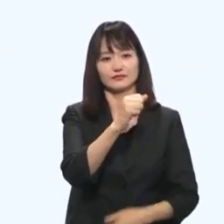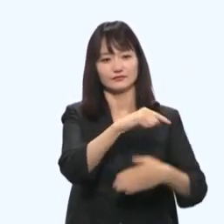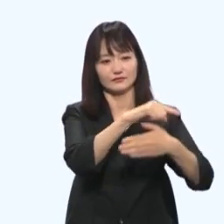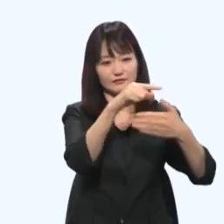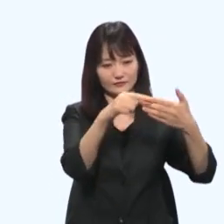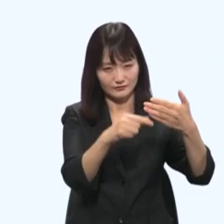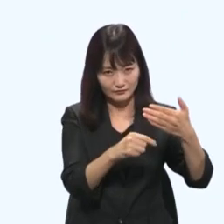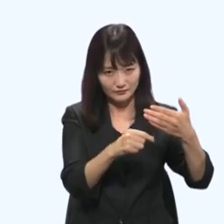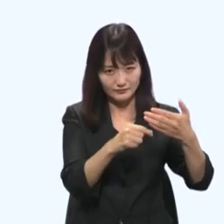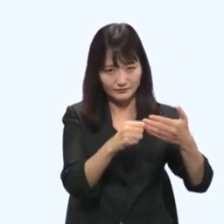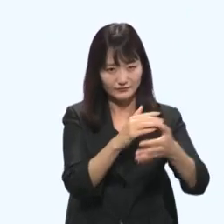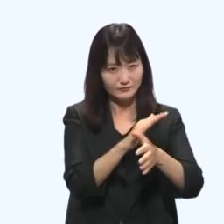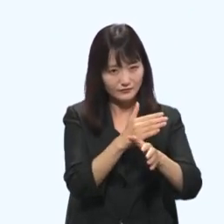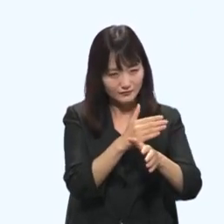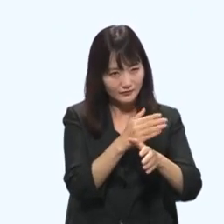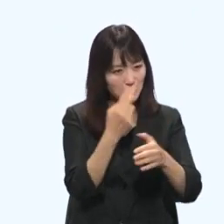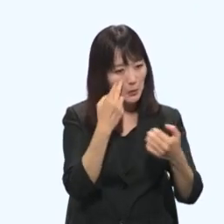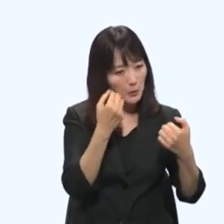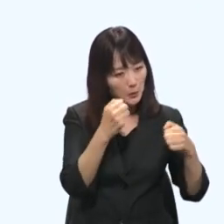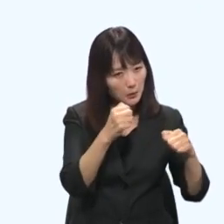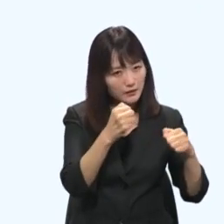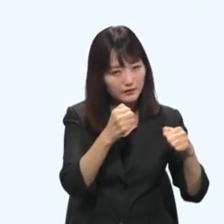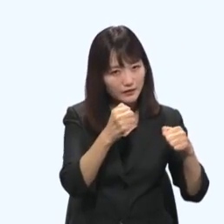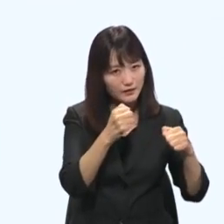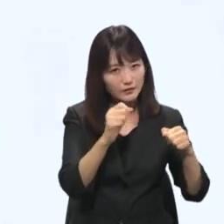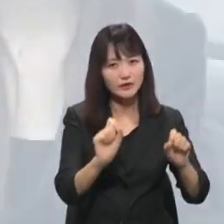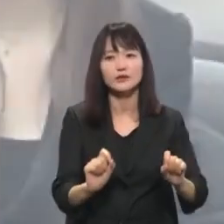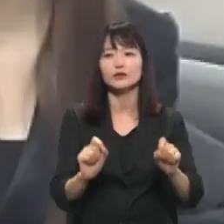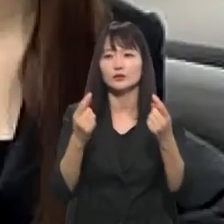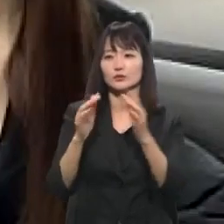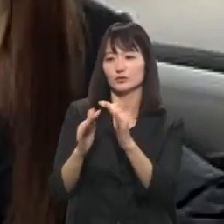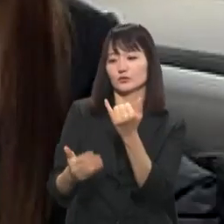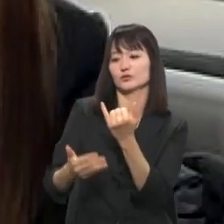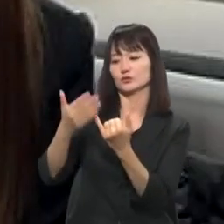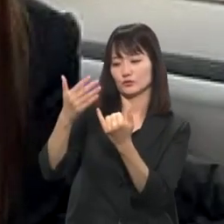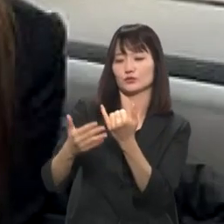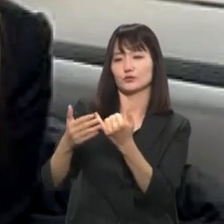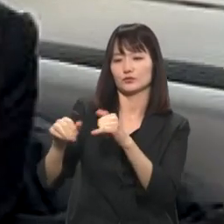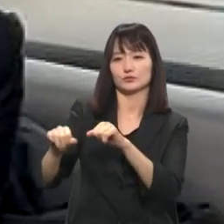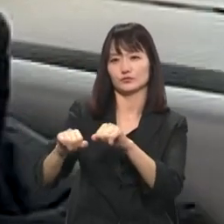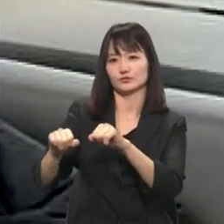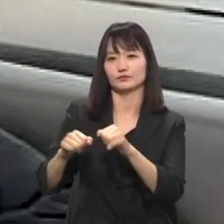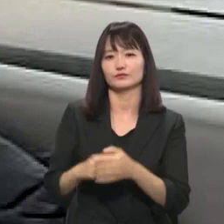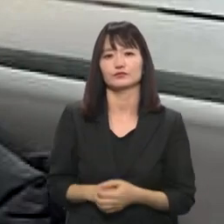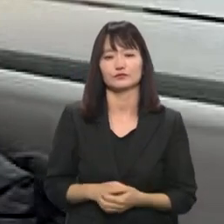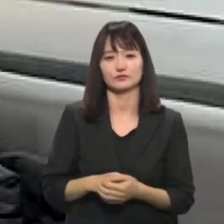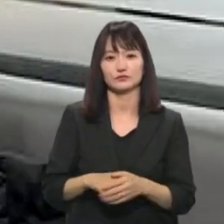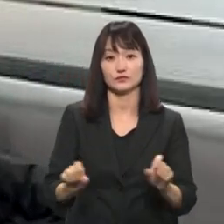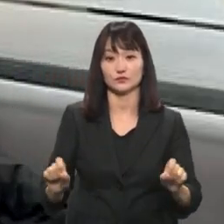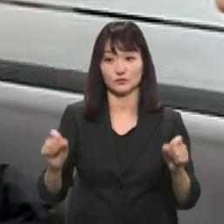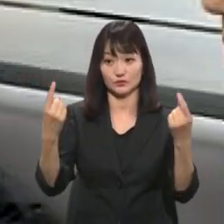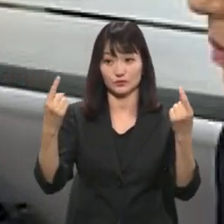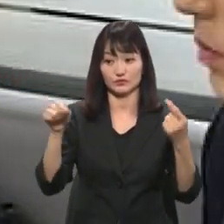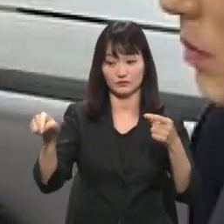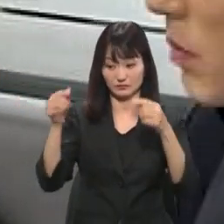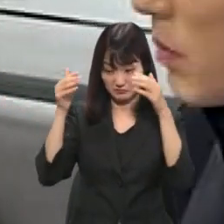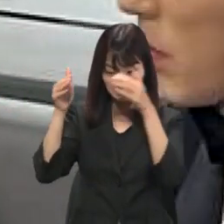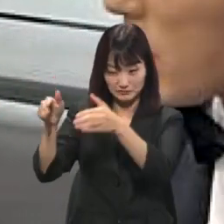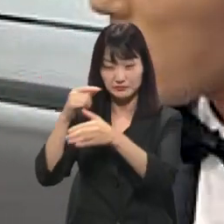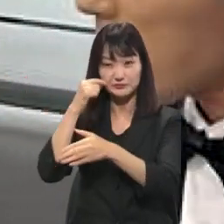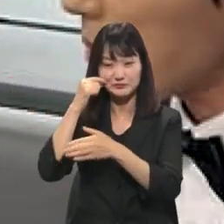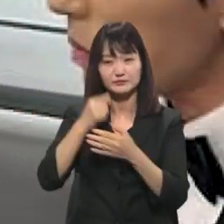활동을 하면서도 유튜브를 같이 하고 있었어요 그때 당시에는 이제 같이 병행을 하다 보니까 저희가 집중을 하지 못했고